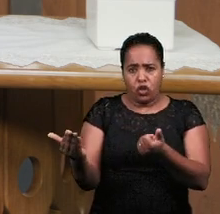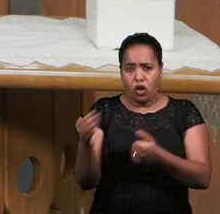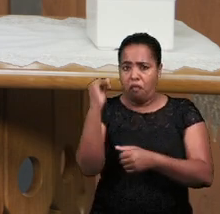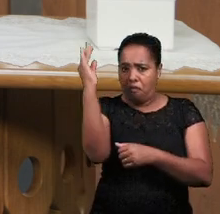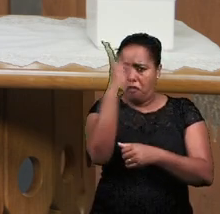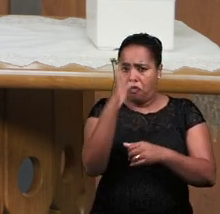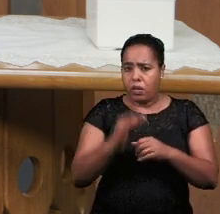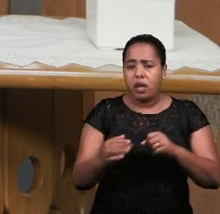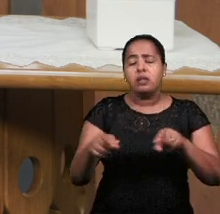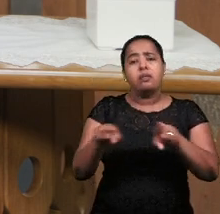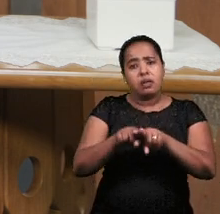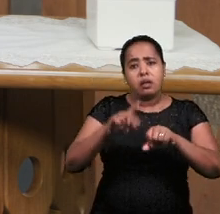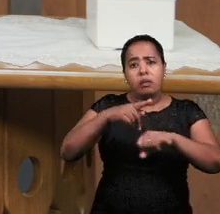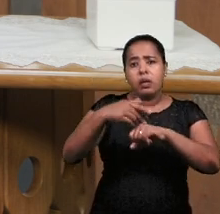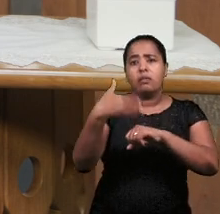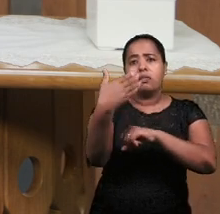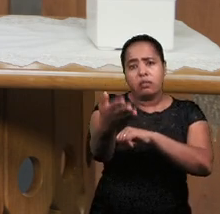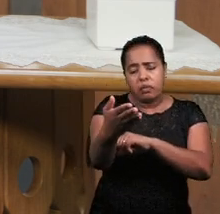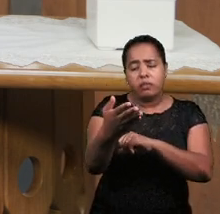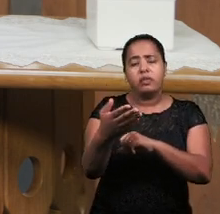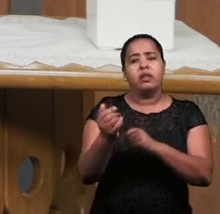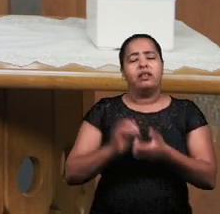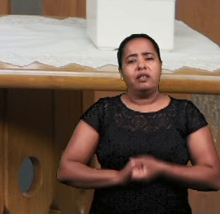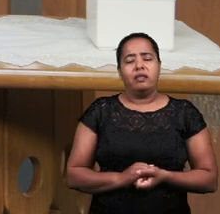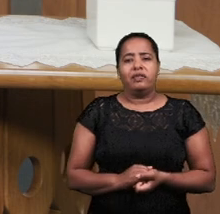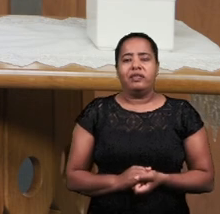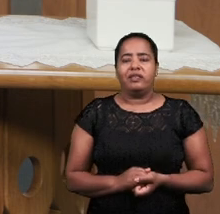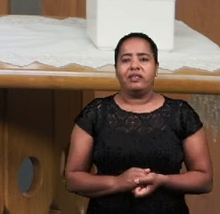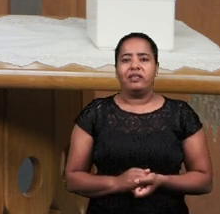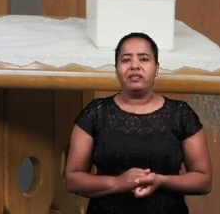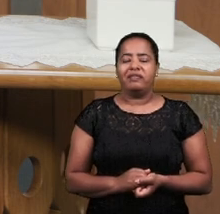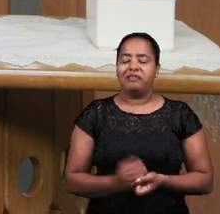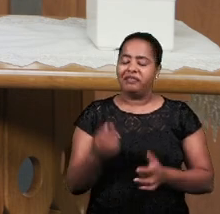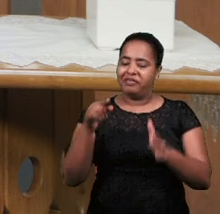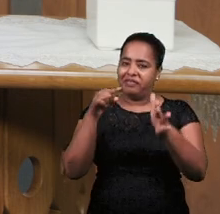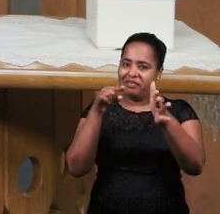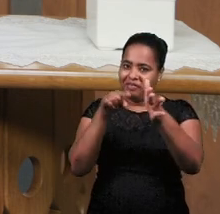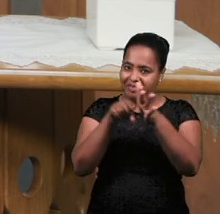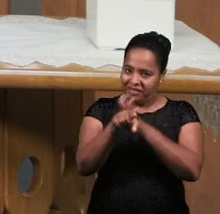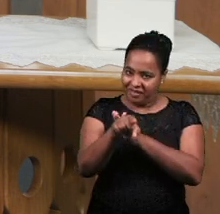de l'étranger. Et nous avons vu à travers les participations aujourd'hui.